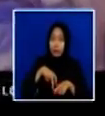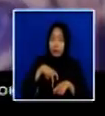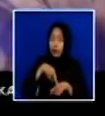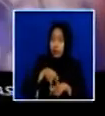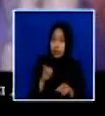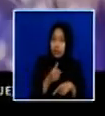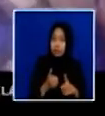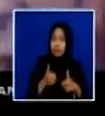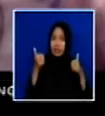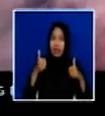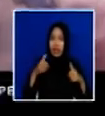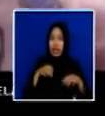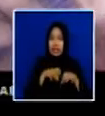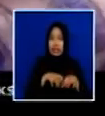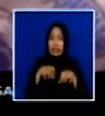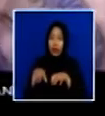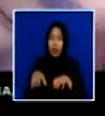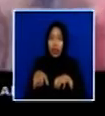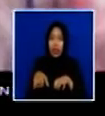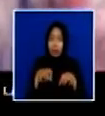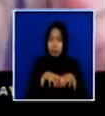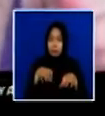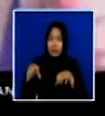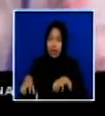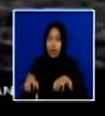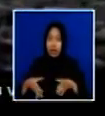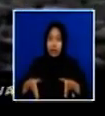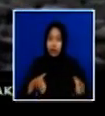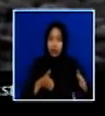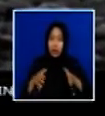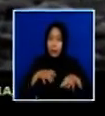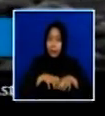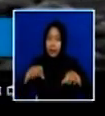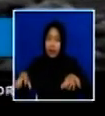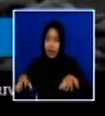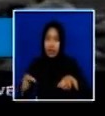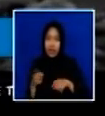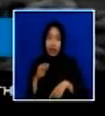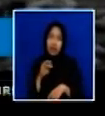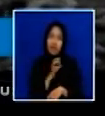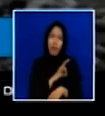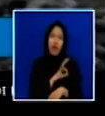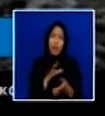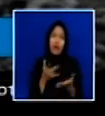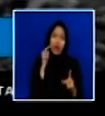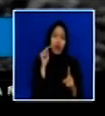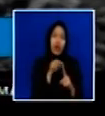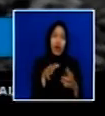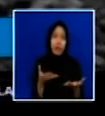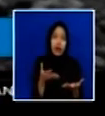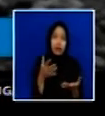Sungai terkotor ini sepertinya untuk mendatangi daerah yang sulit dijangkau